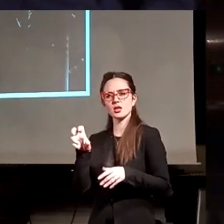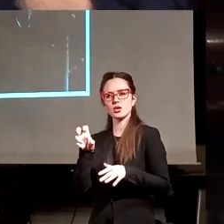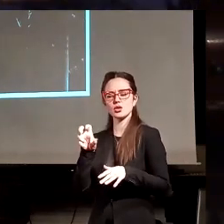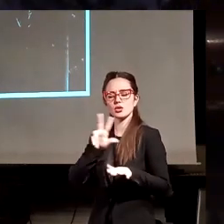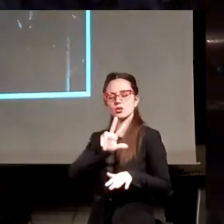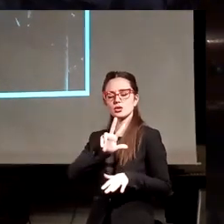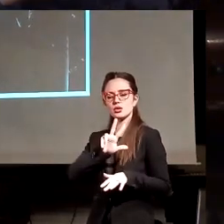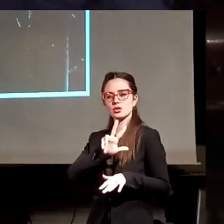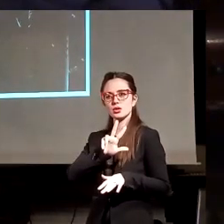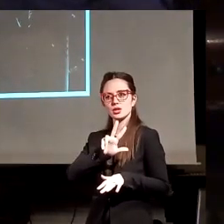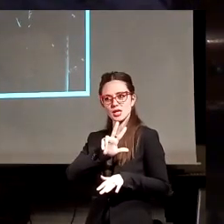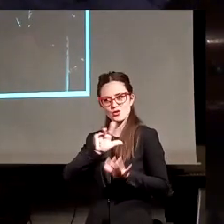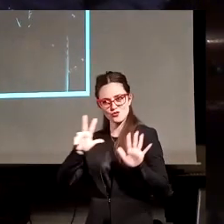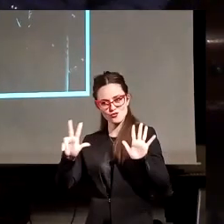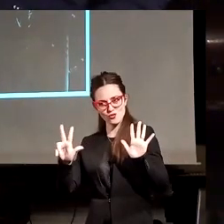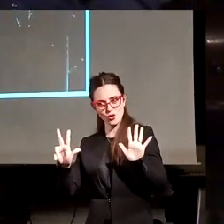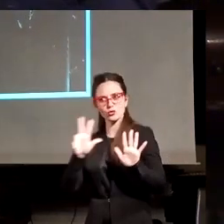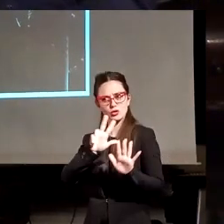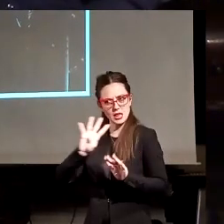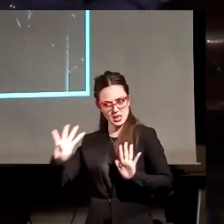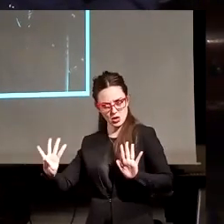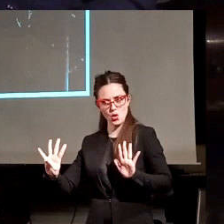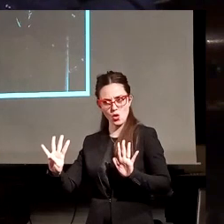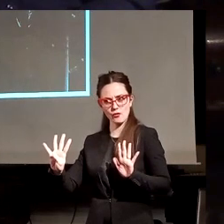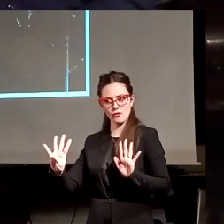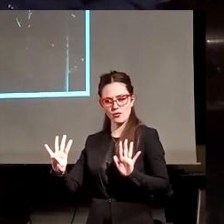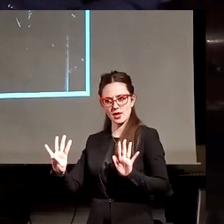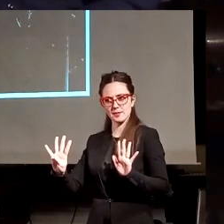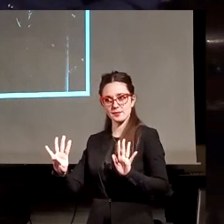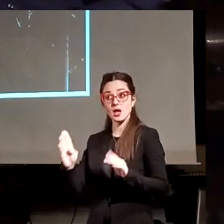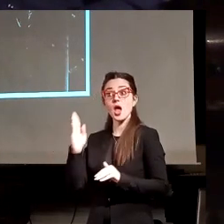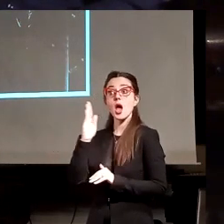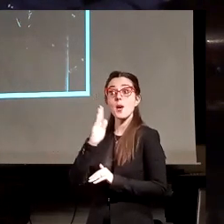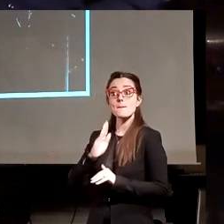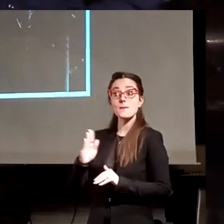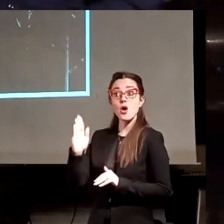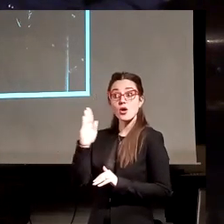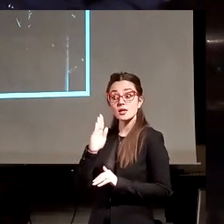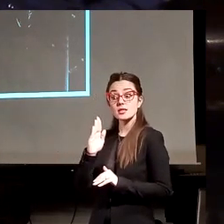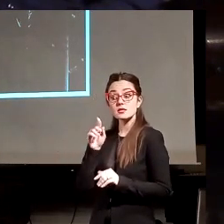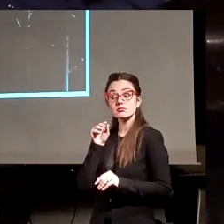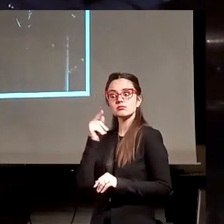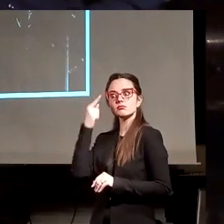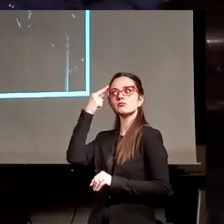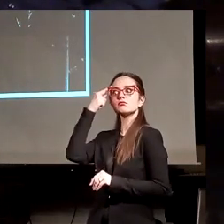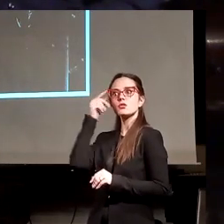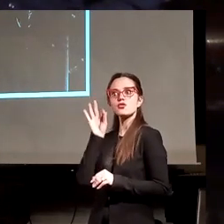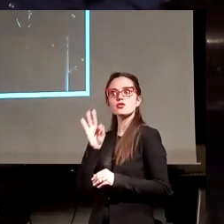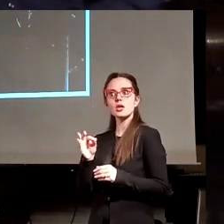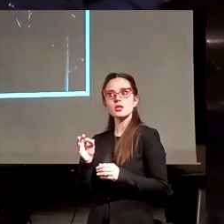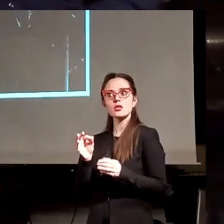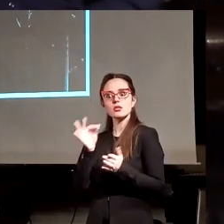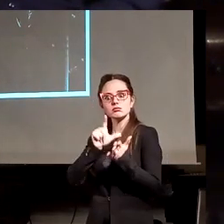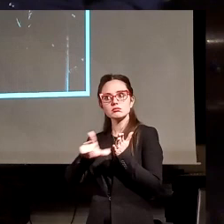non sbaglio questo è del 32 e borges ne ha fatto il centro della sua poetica perché